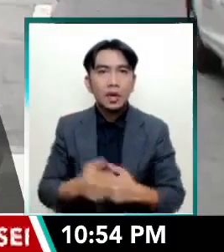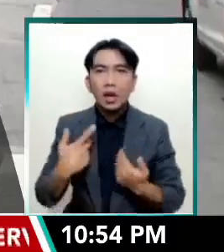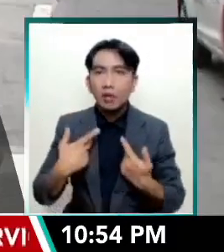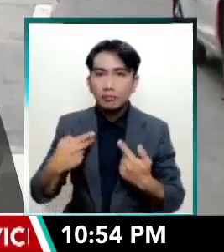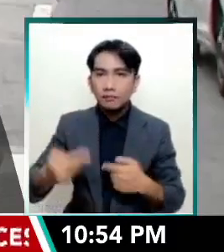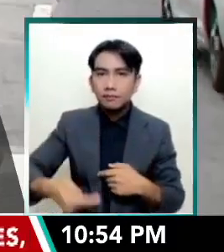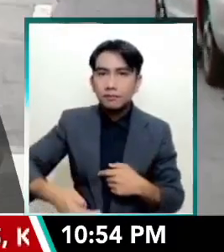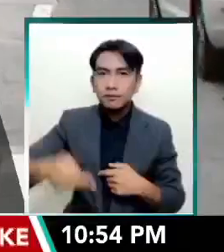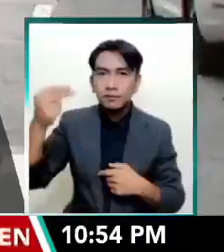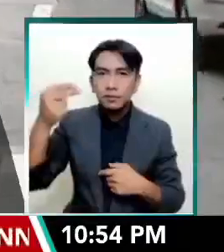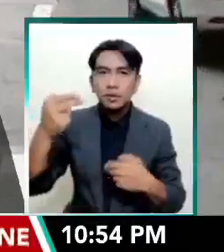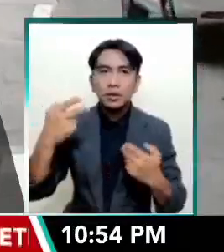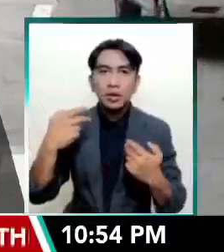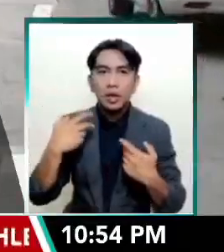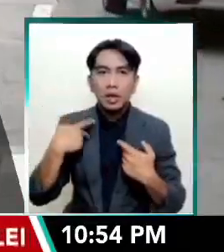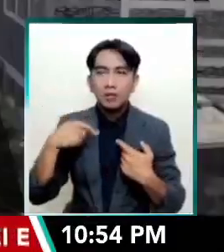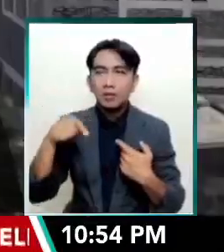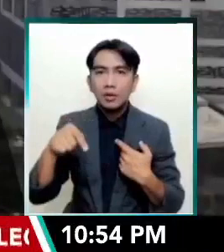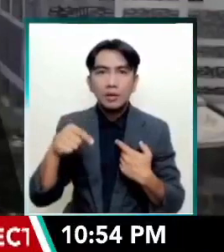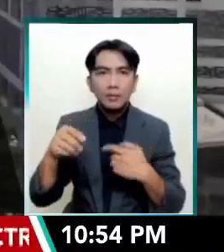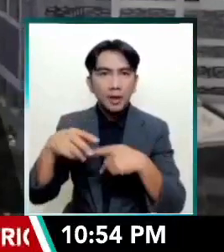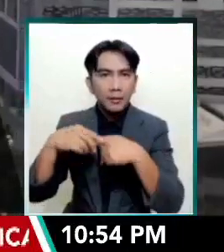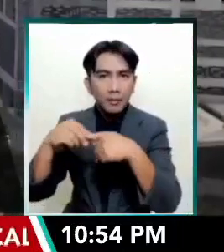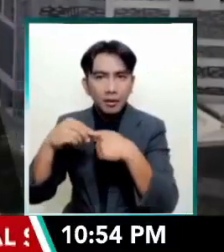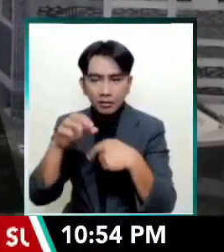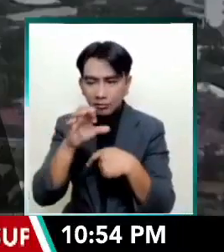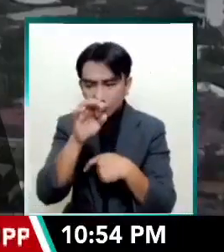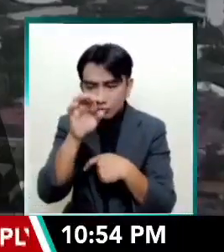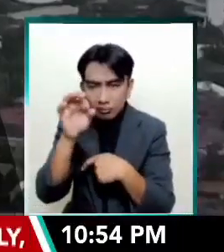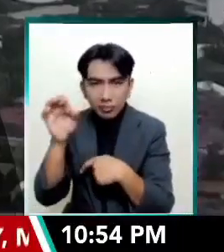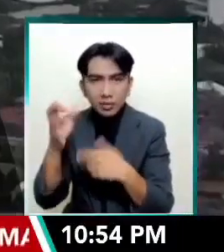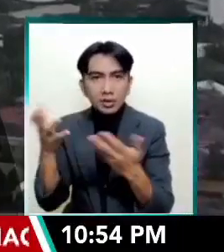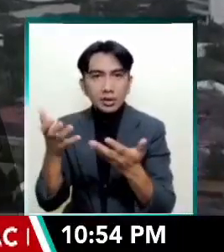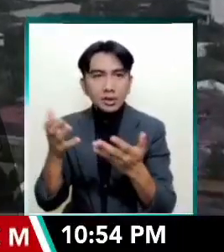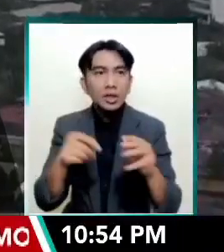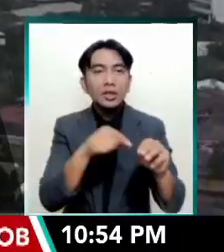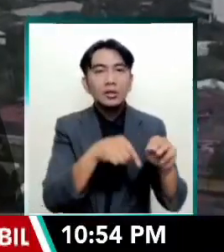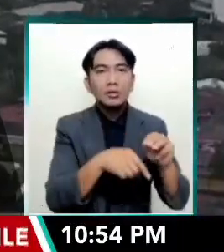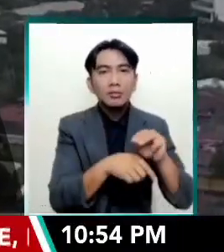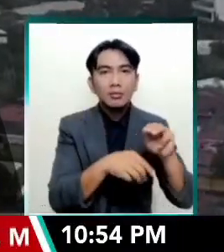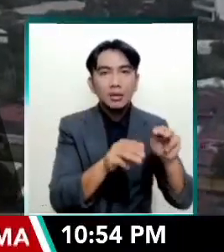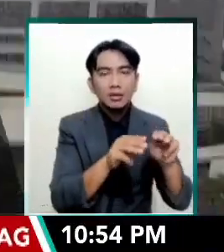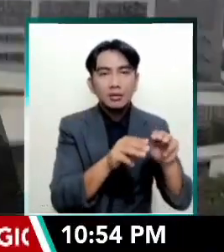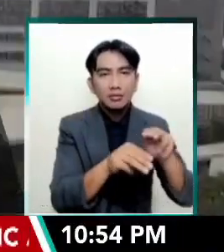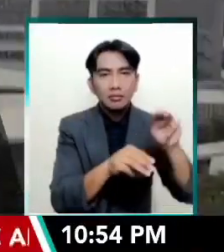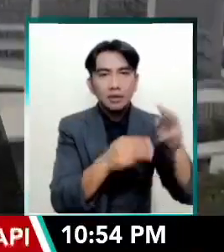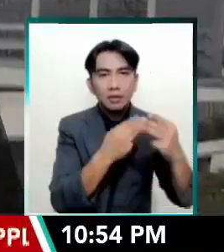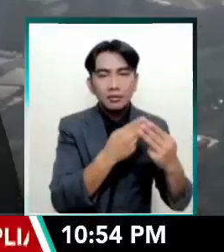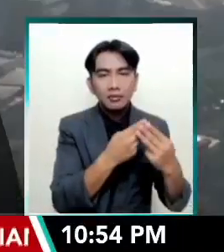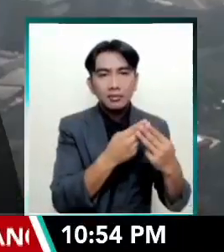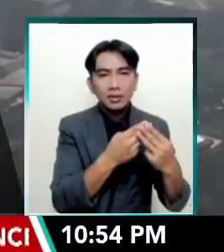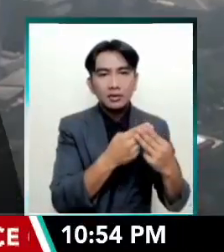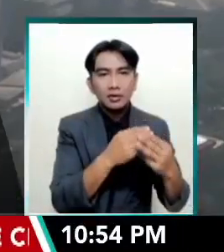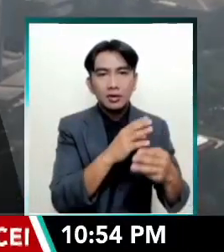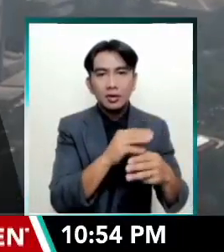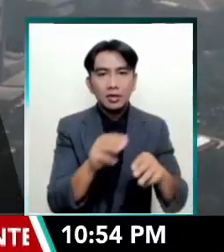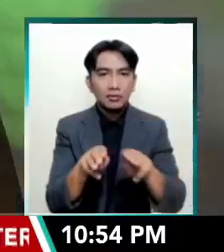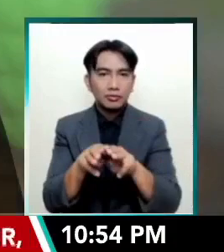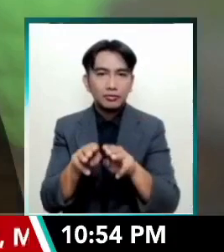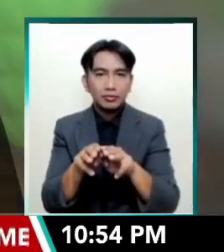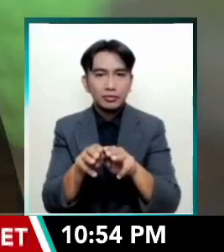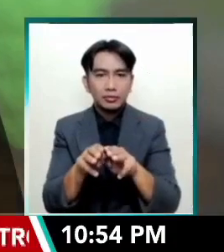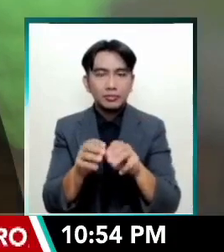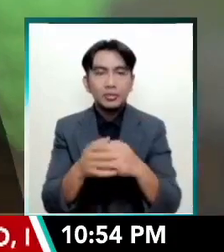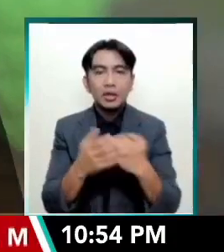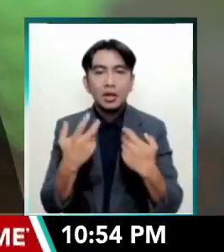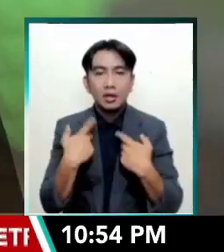suspended atmospheric microplastic particles sa Mandaluyong at Muntinlupa. Pinakamababa sa Malabon. Galing ang